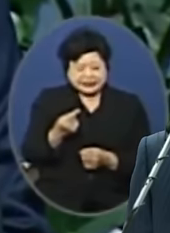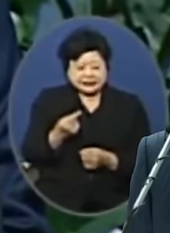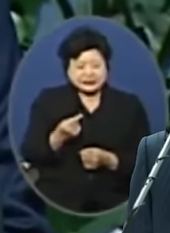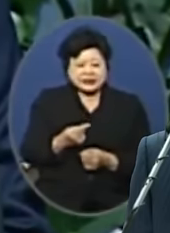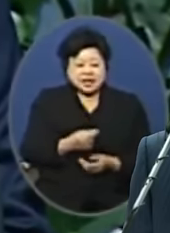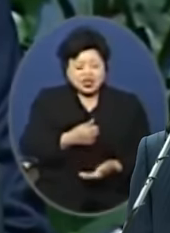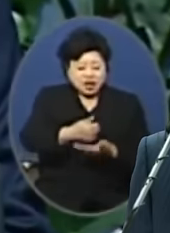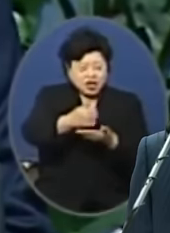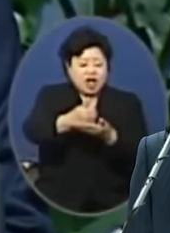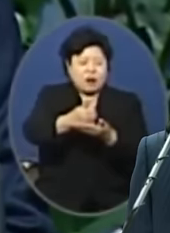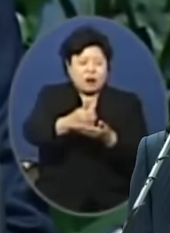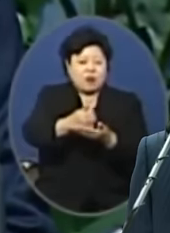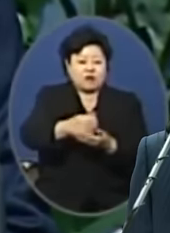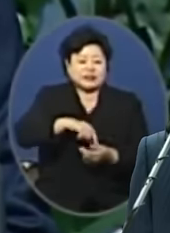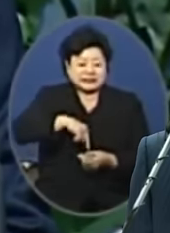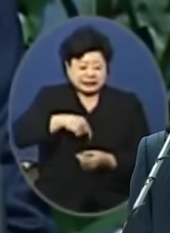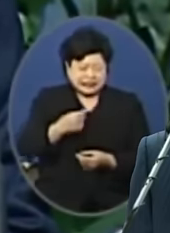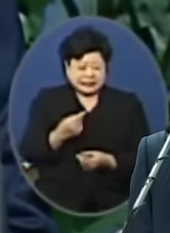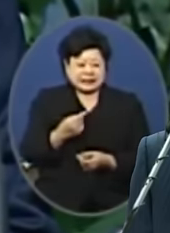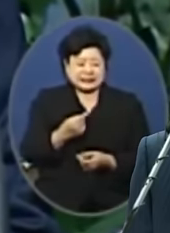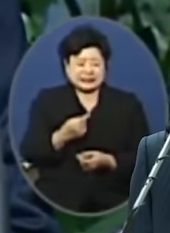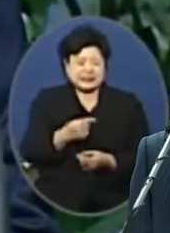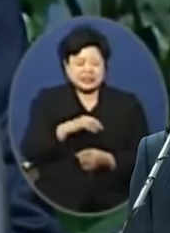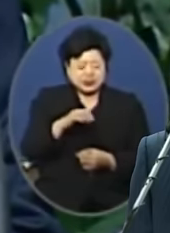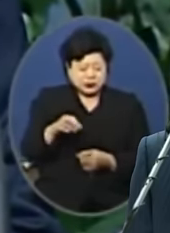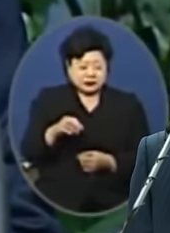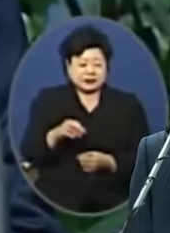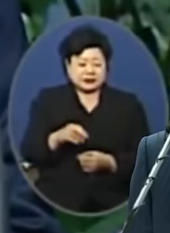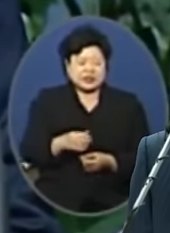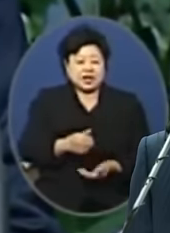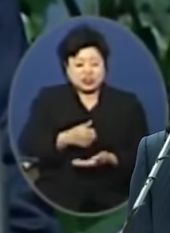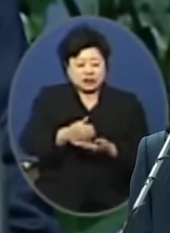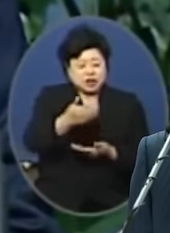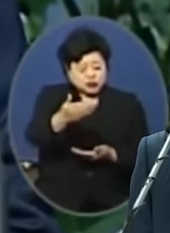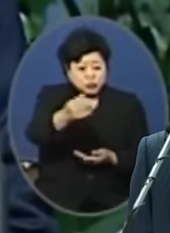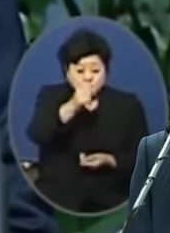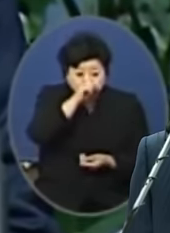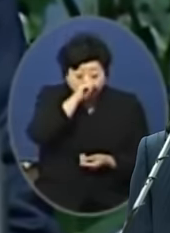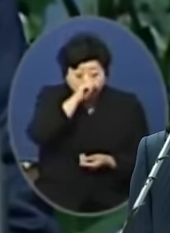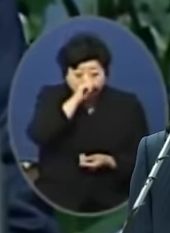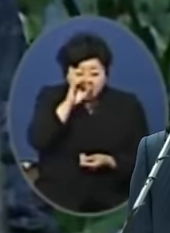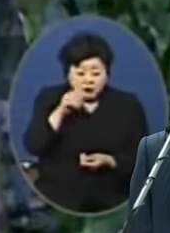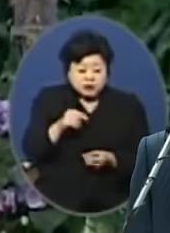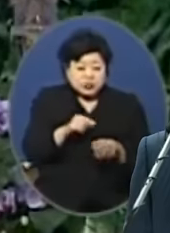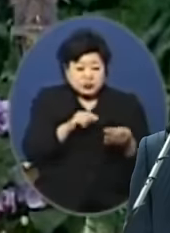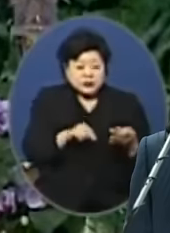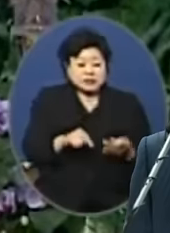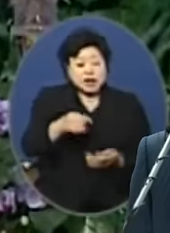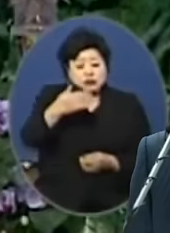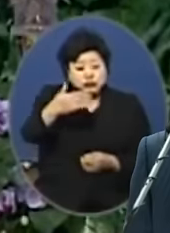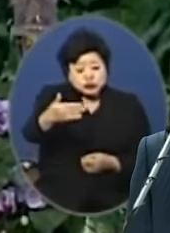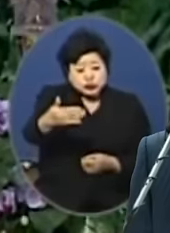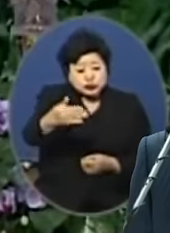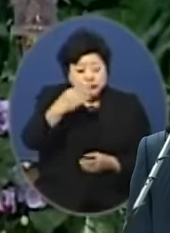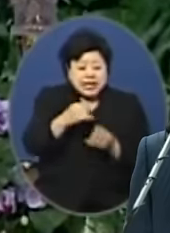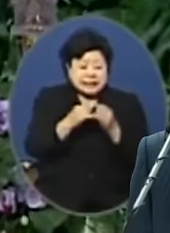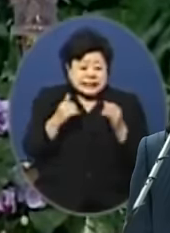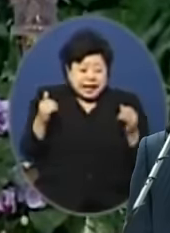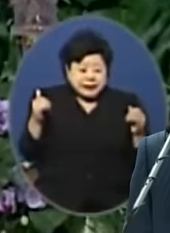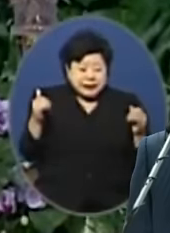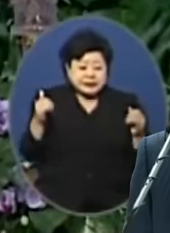자기를 격려하고 또 자기 이웃을 격려해 주는 것이 좋습니다. 민수기 14장 9절에 보면 이스라엘